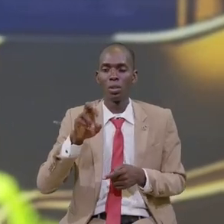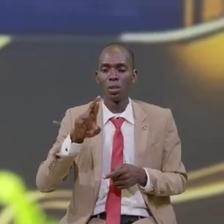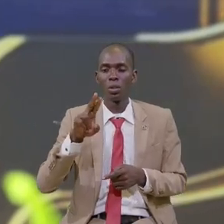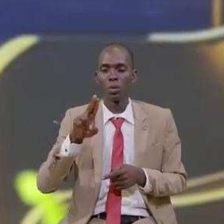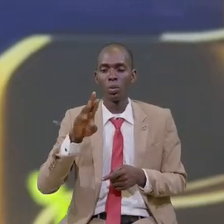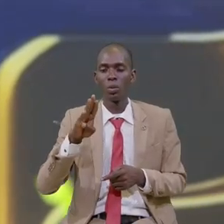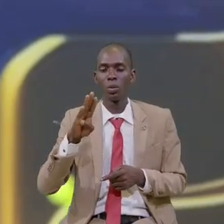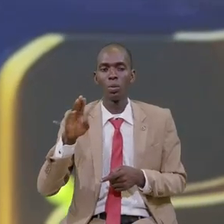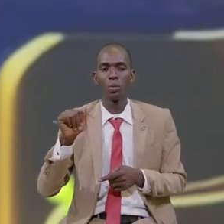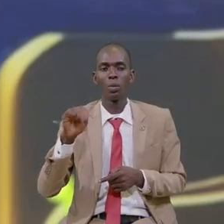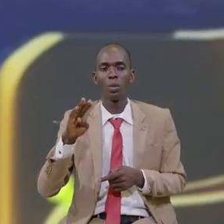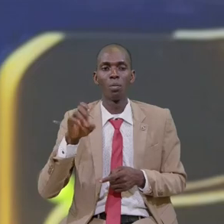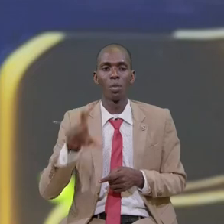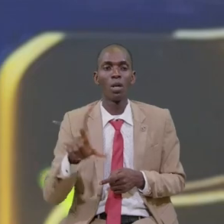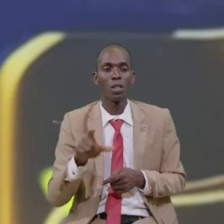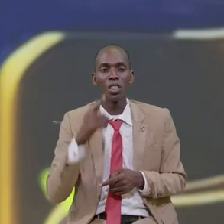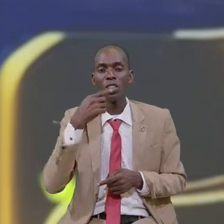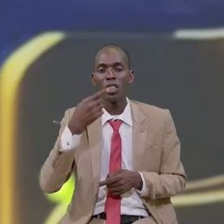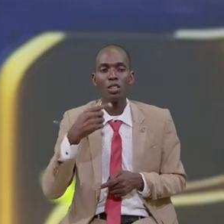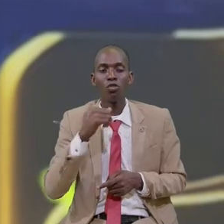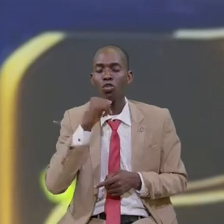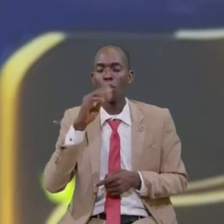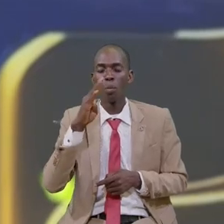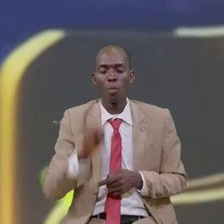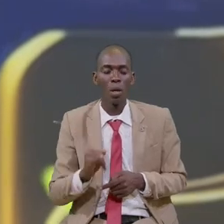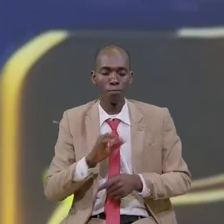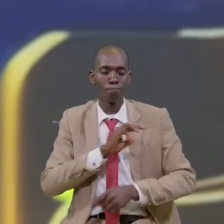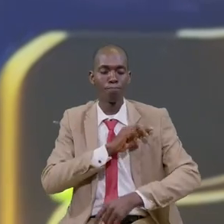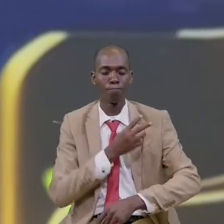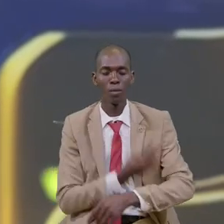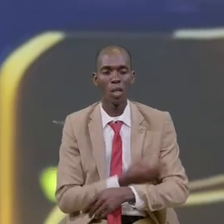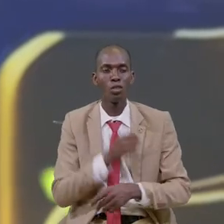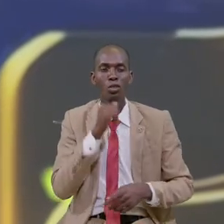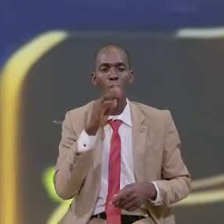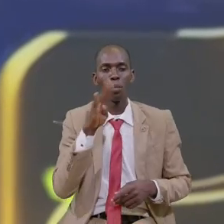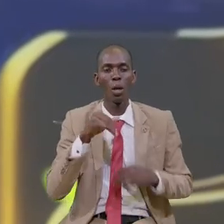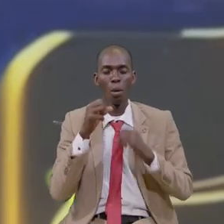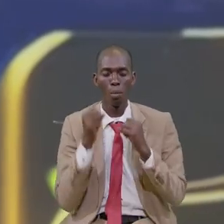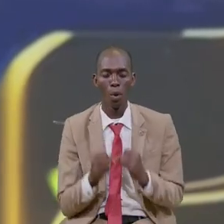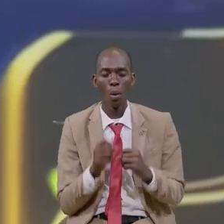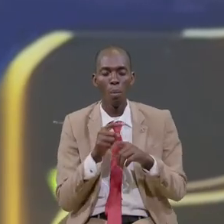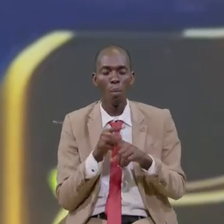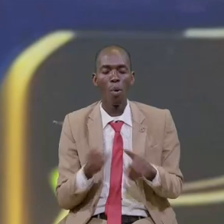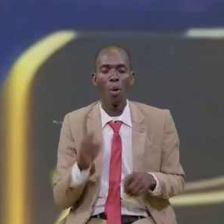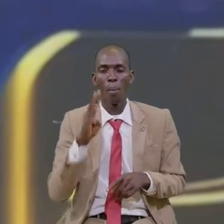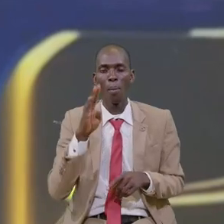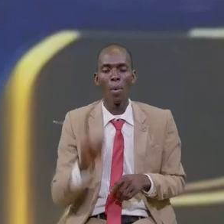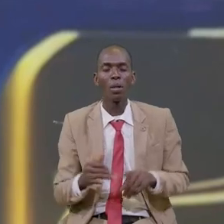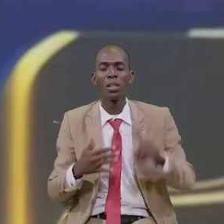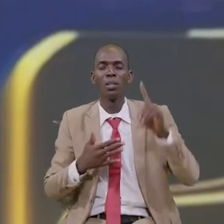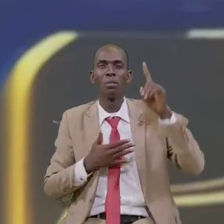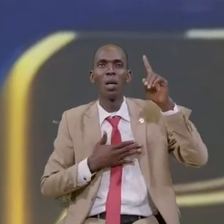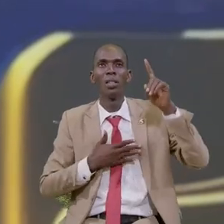Ce n'est ni pas la puissance, ni pas la force, mais... c'est par mon esprit,